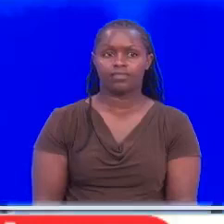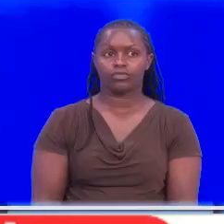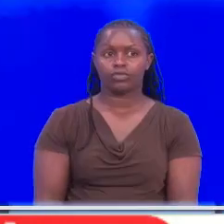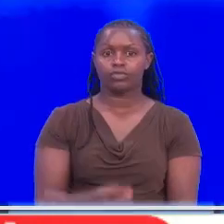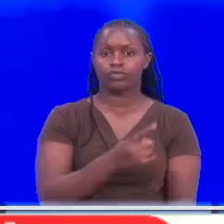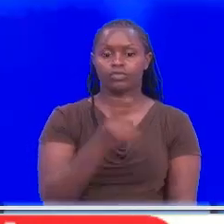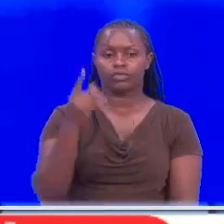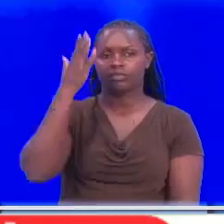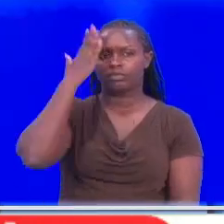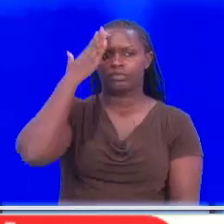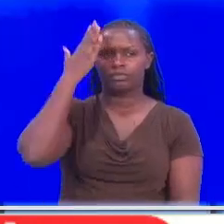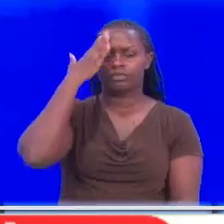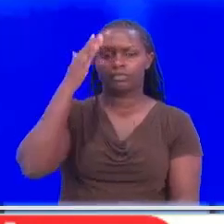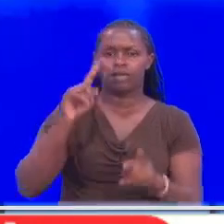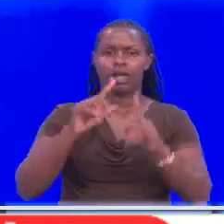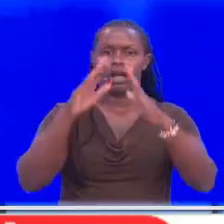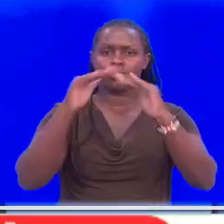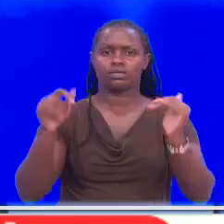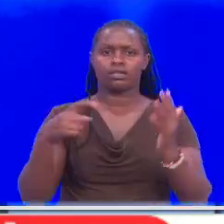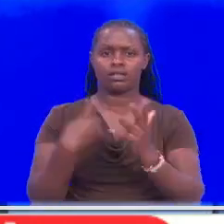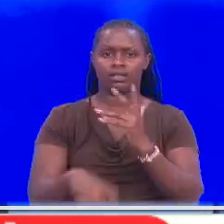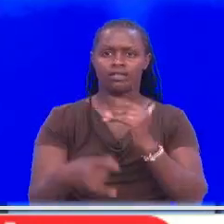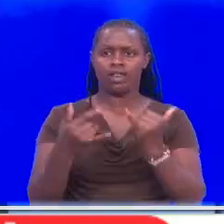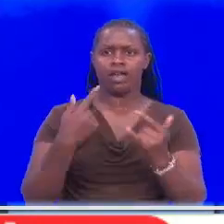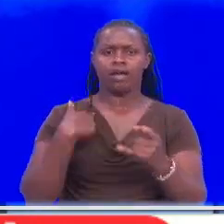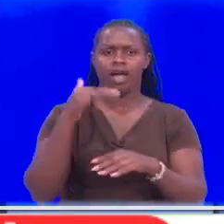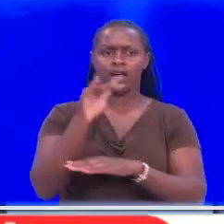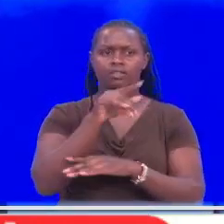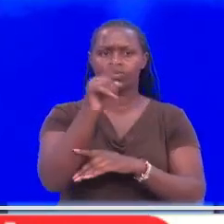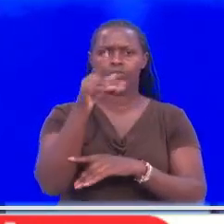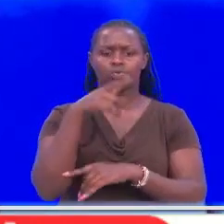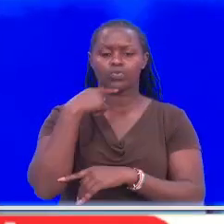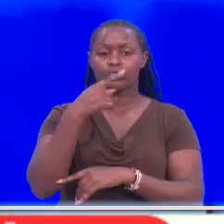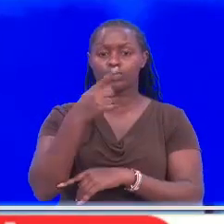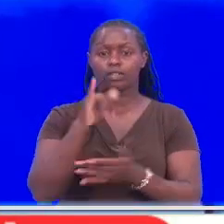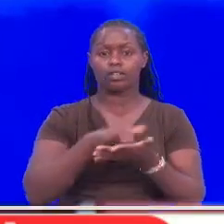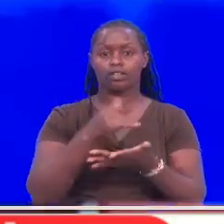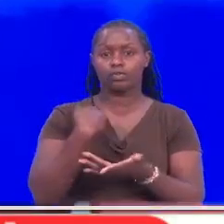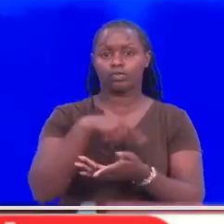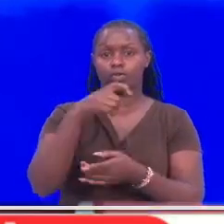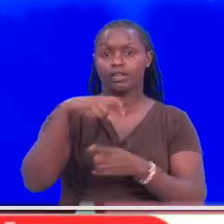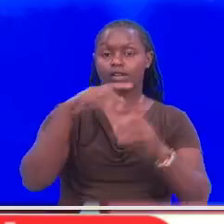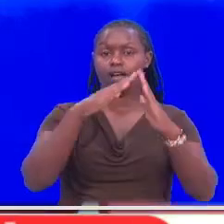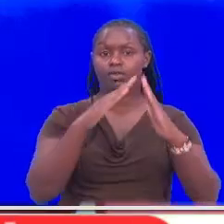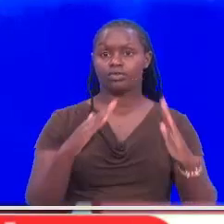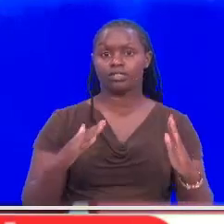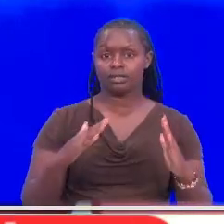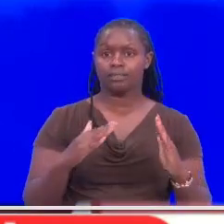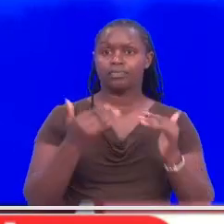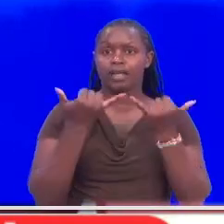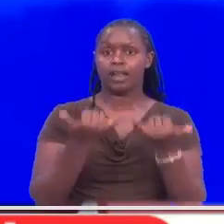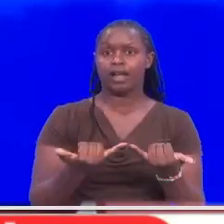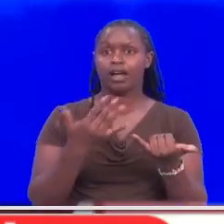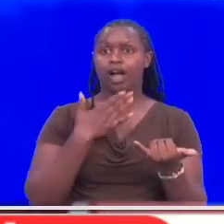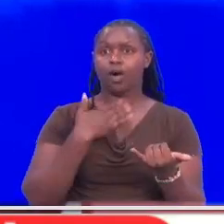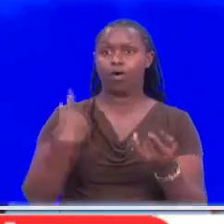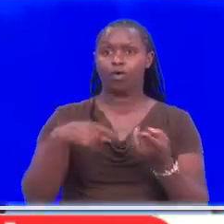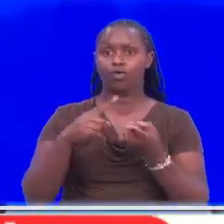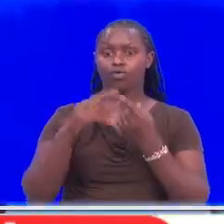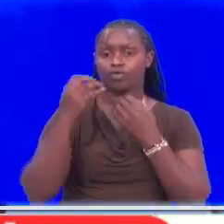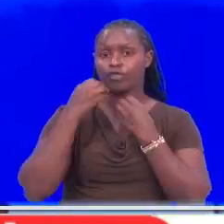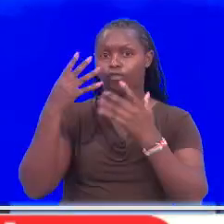housing. Wananiuliza, kwani nani alikuambia tunahitaji manyumba? Nataka niwapeleke hapo kwa